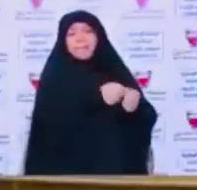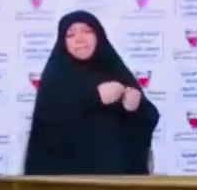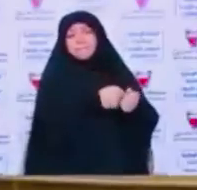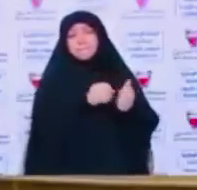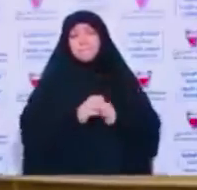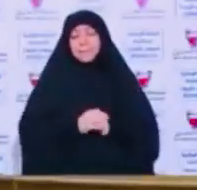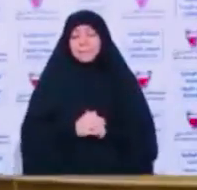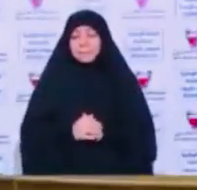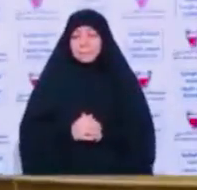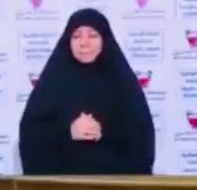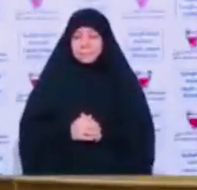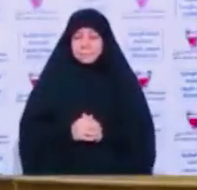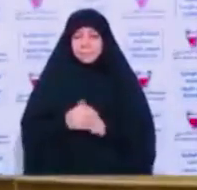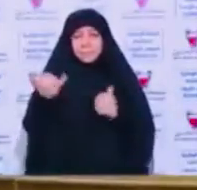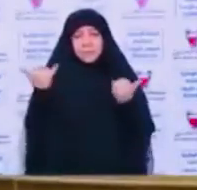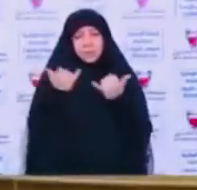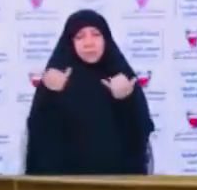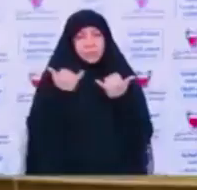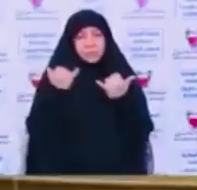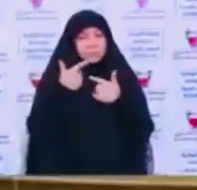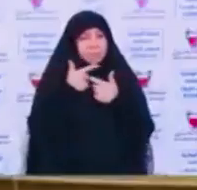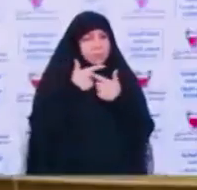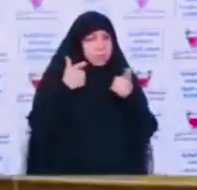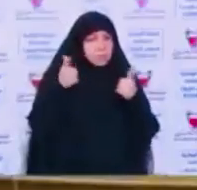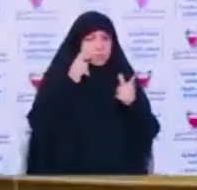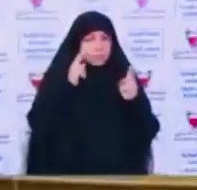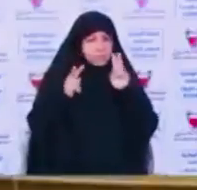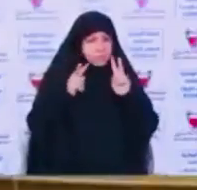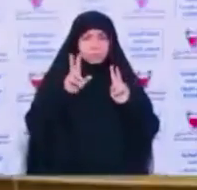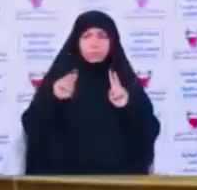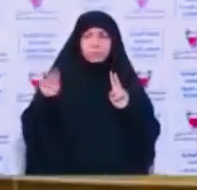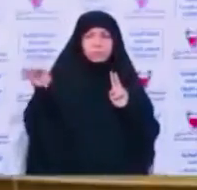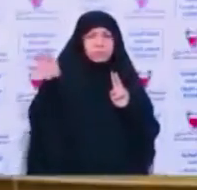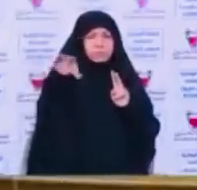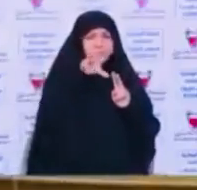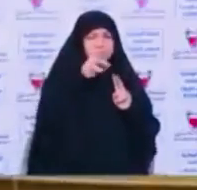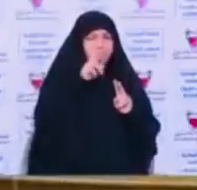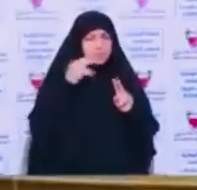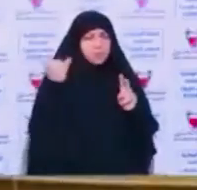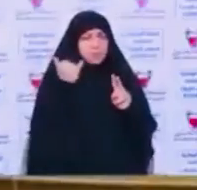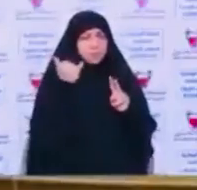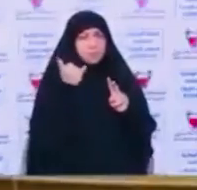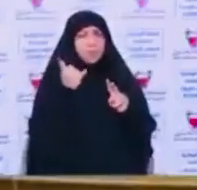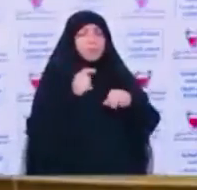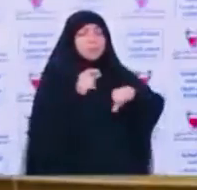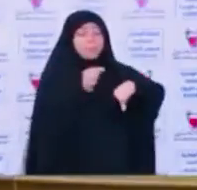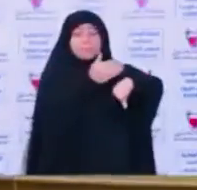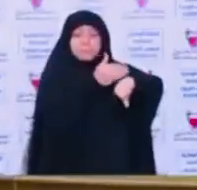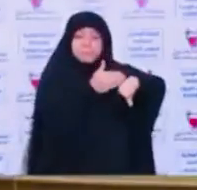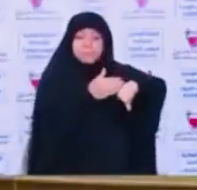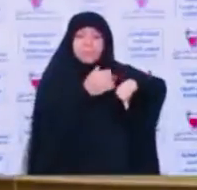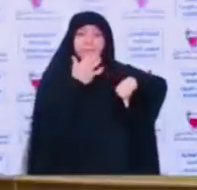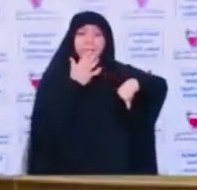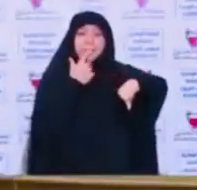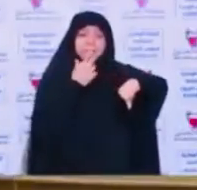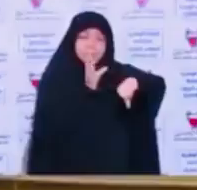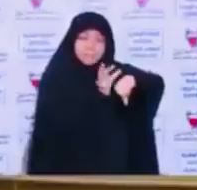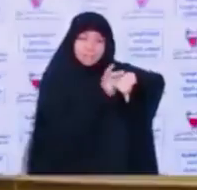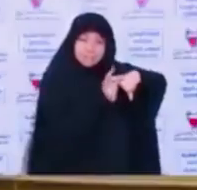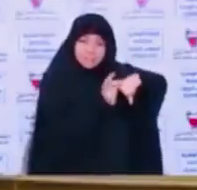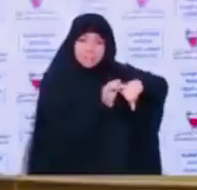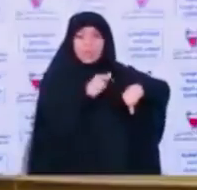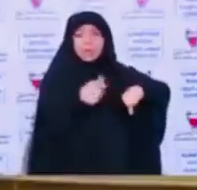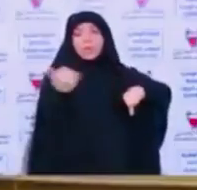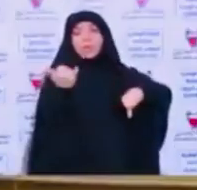على أهمية استخدام البلازما في الوقت المناسب. قبل ما أشرح ما هي الآلية اللي